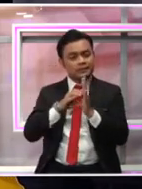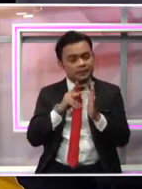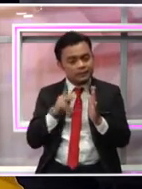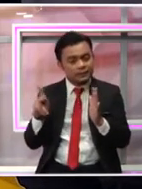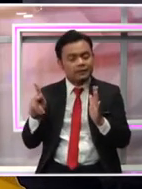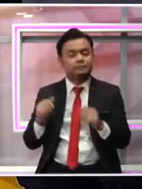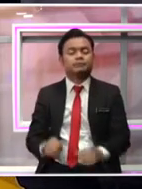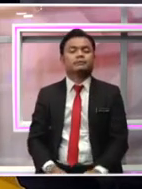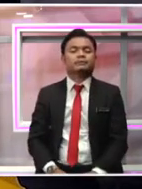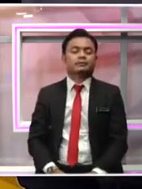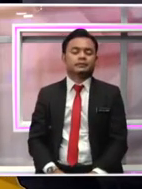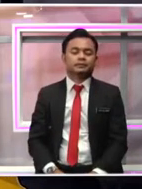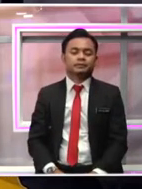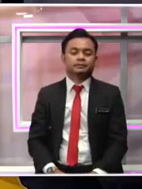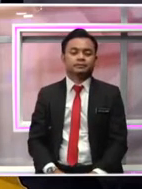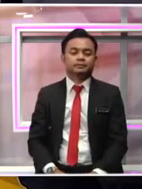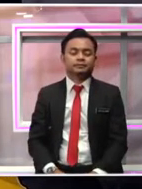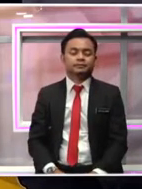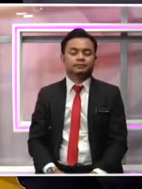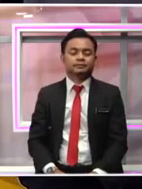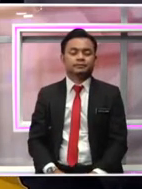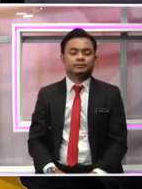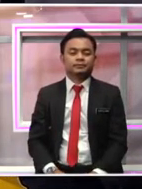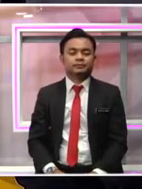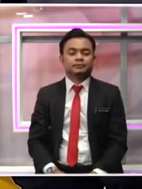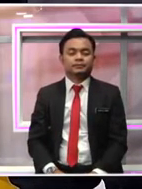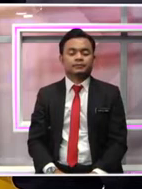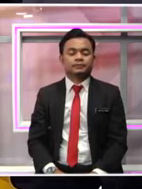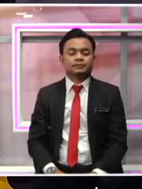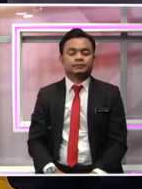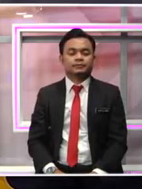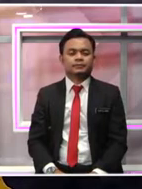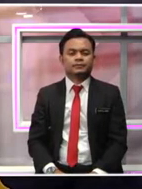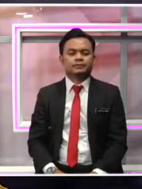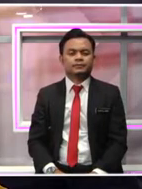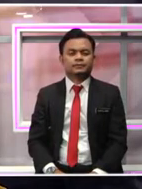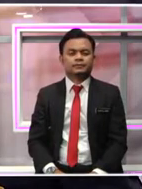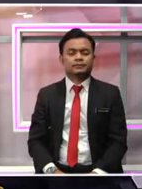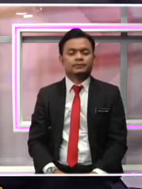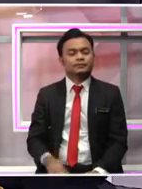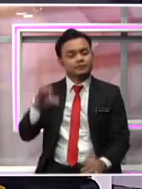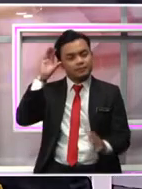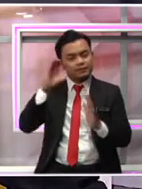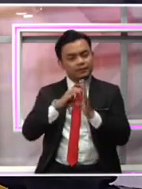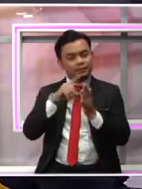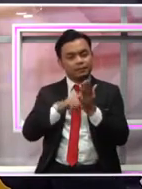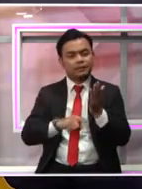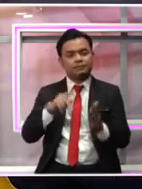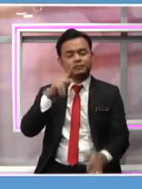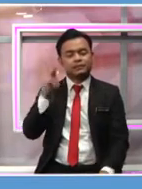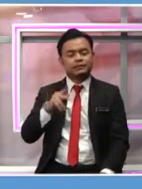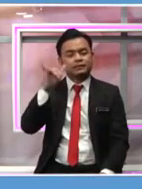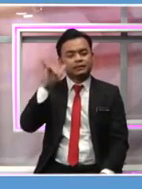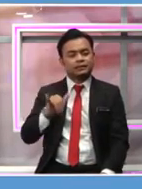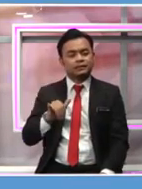anak kita teruskan dengan gambar yang keempat Wah ini gambar love atau gambar kisah cinta gak PNY Nisa tanpa